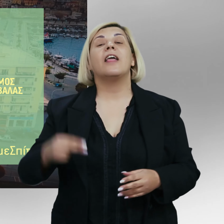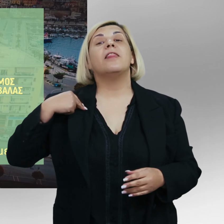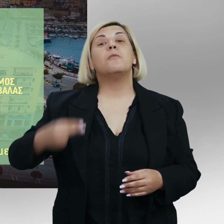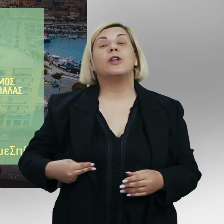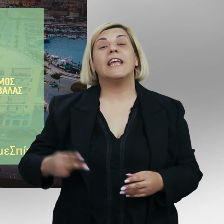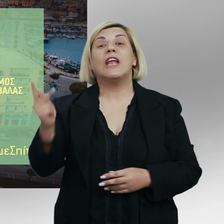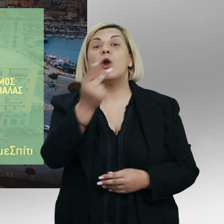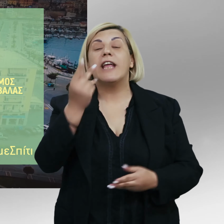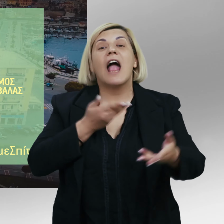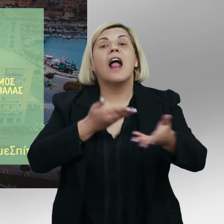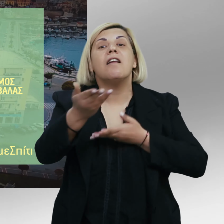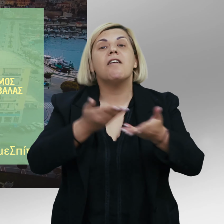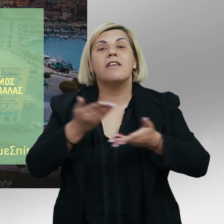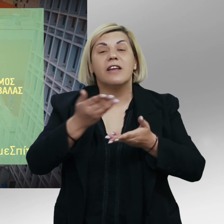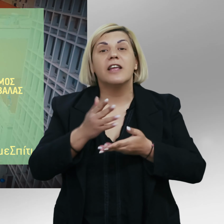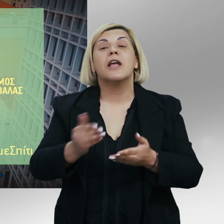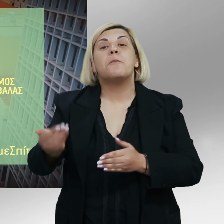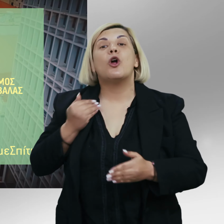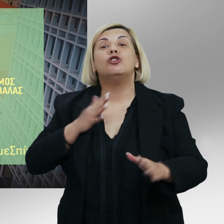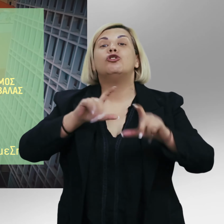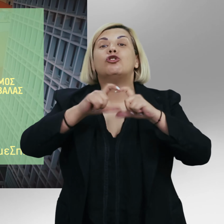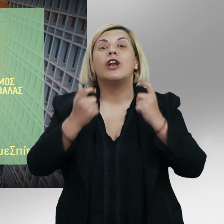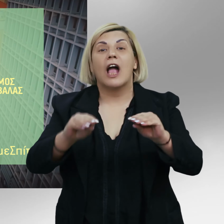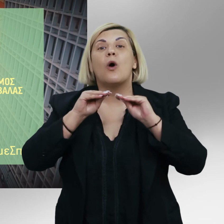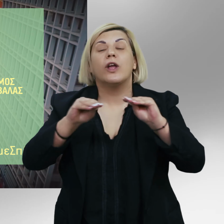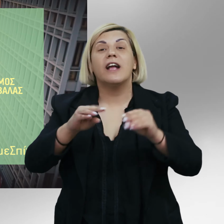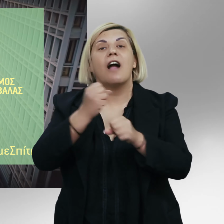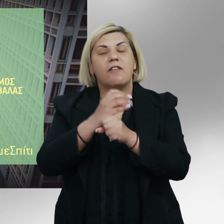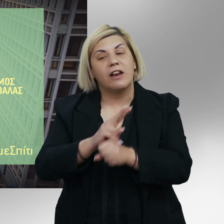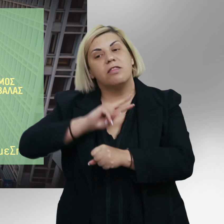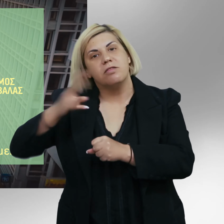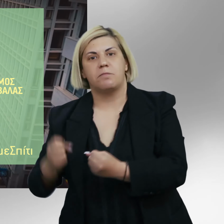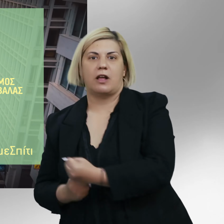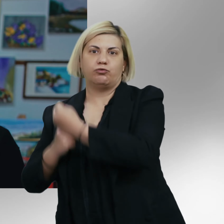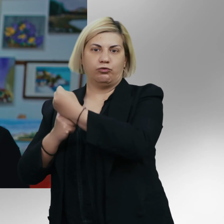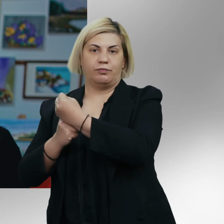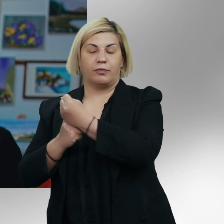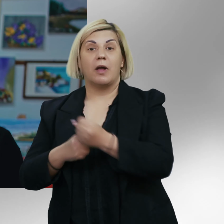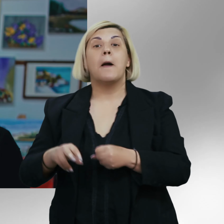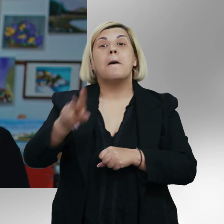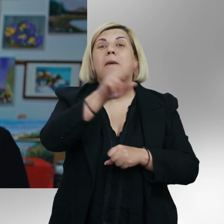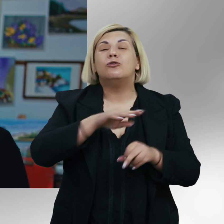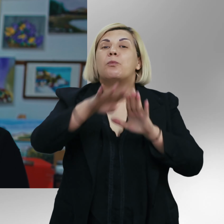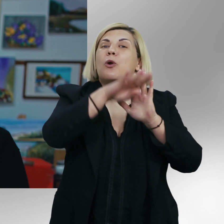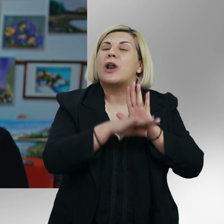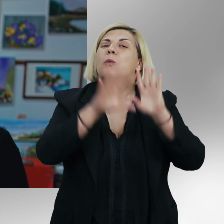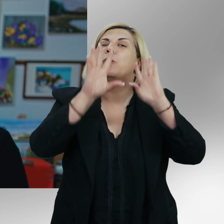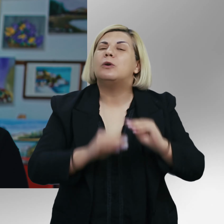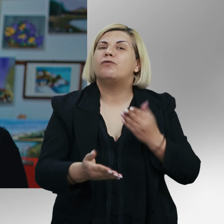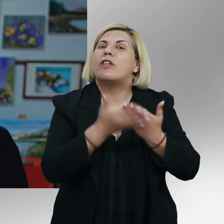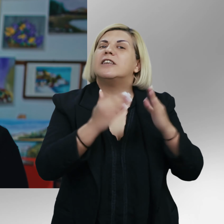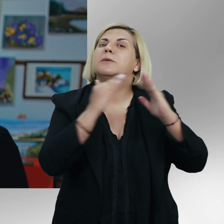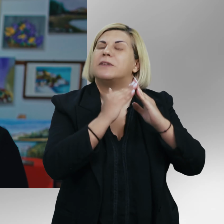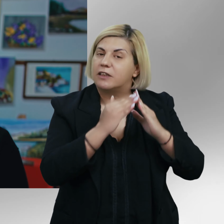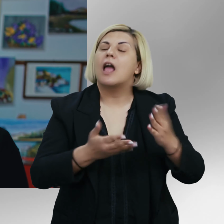Η Δημοτική Κοινωνική Αλληλεγγύη και Προσχολική Αγωγή Καβάλας είναι στο πλευρό σου. Μέσω του προγράμματος Βοήθεια στο